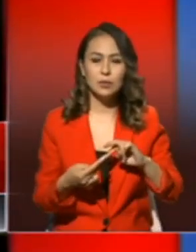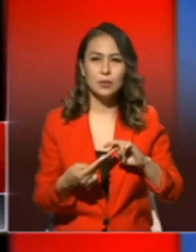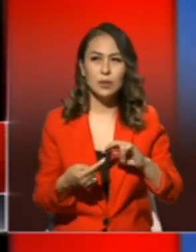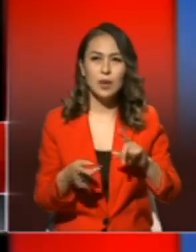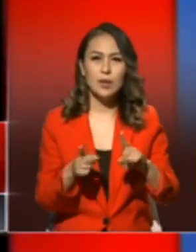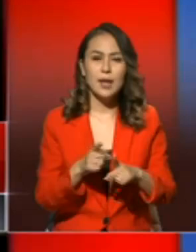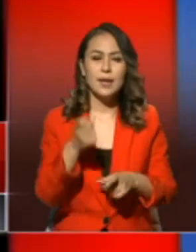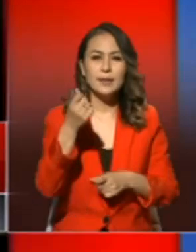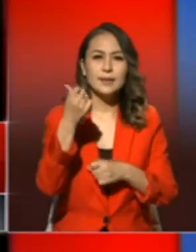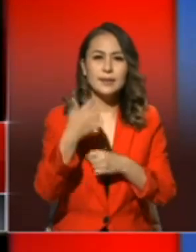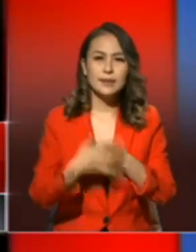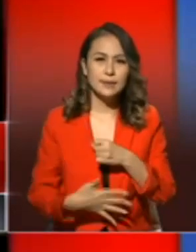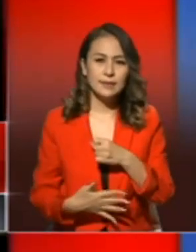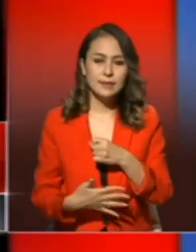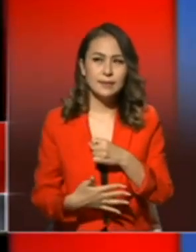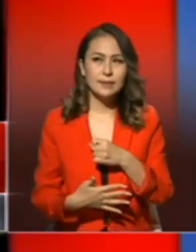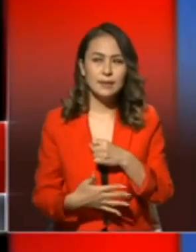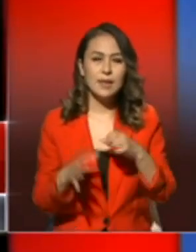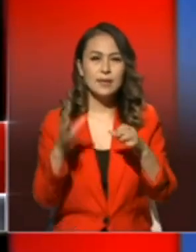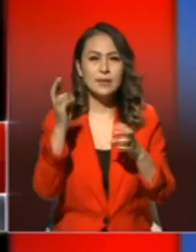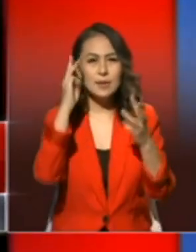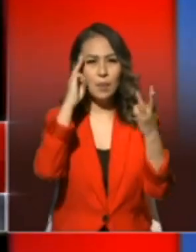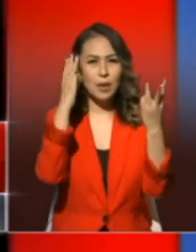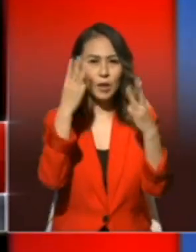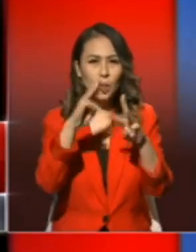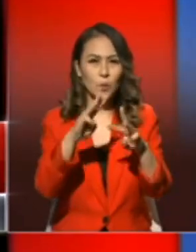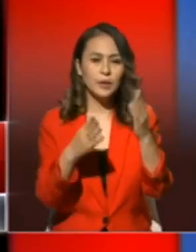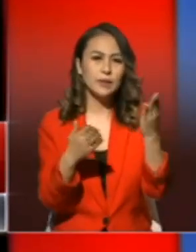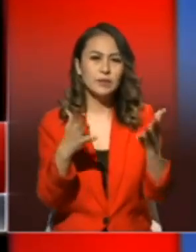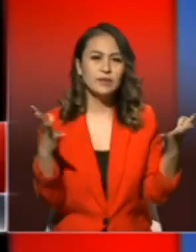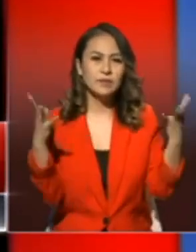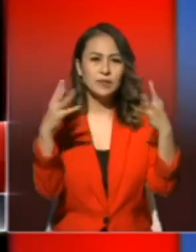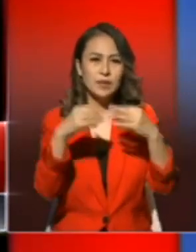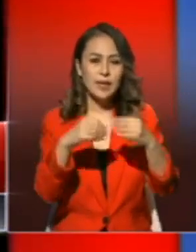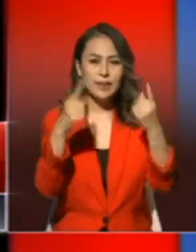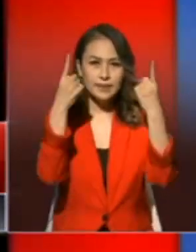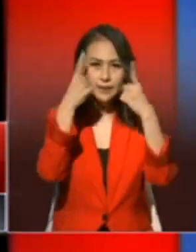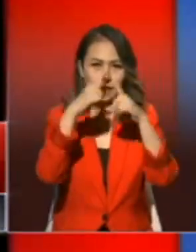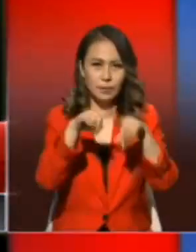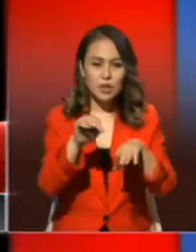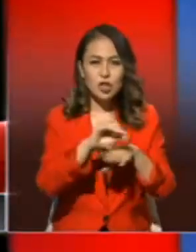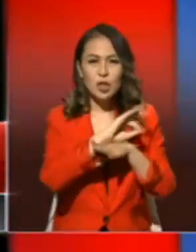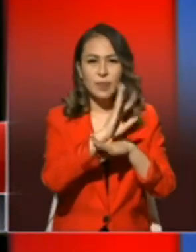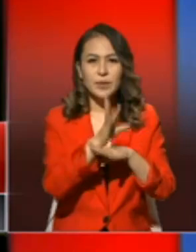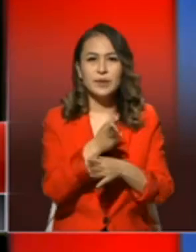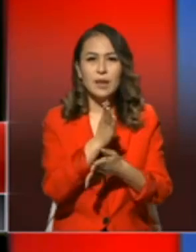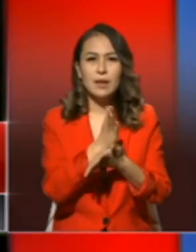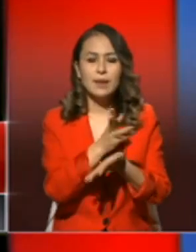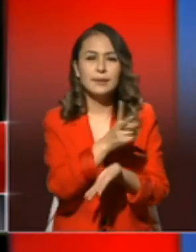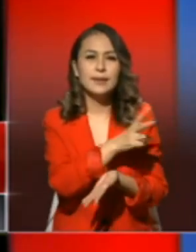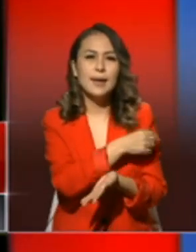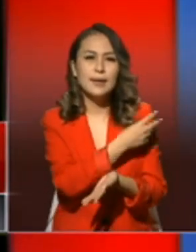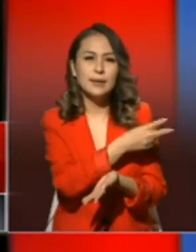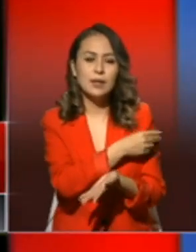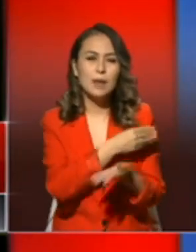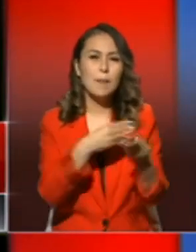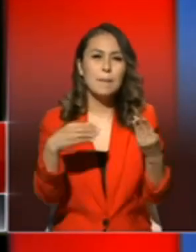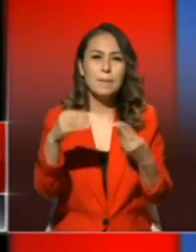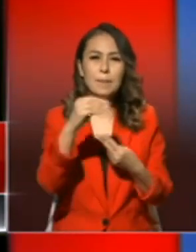трансплантологиялық орталықтар заманауи немен барлық техникамен жабдықталған, дәрігерлер